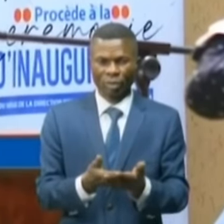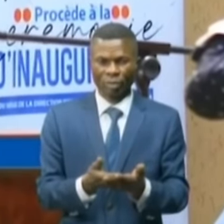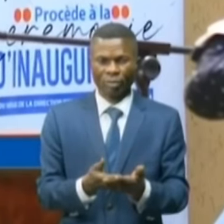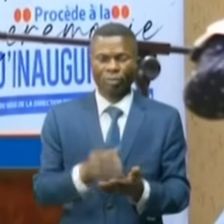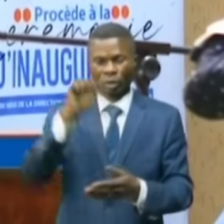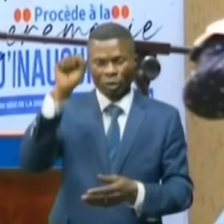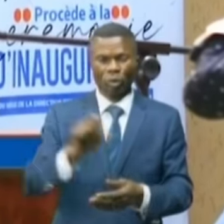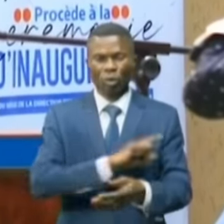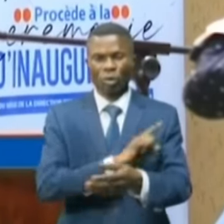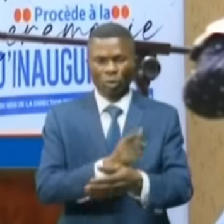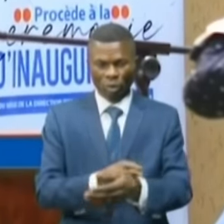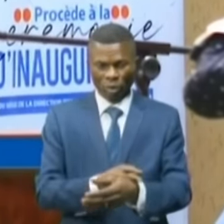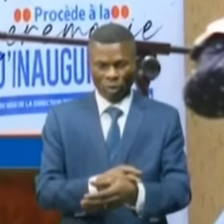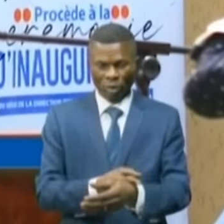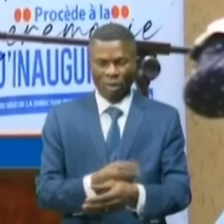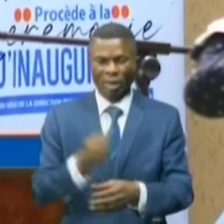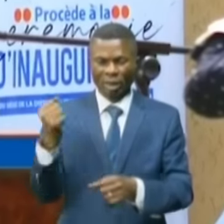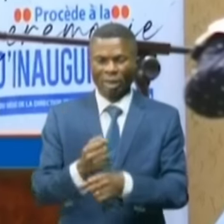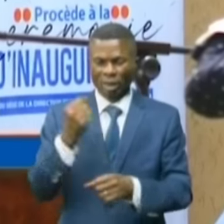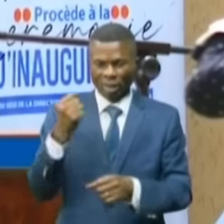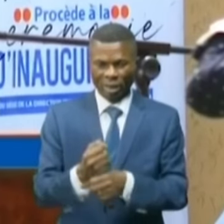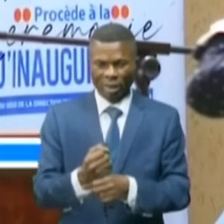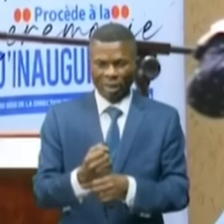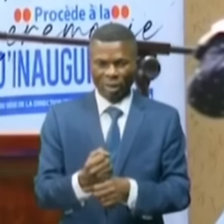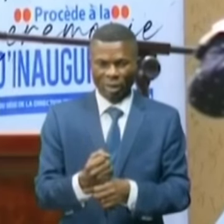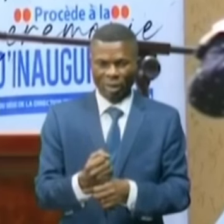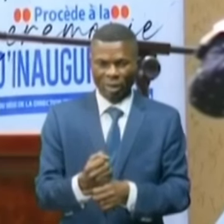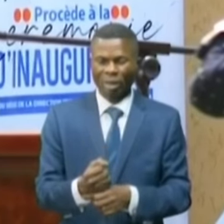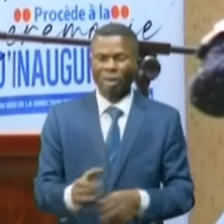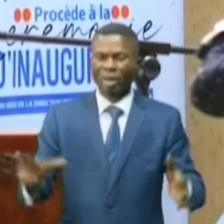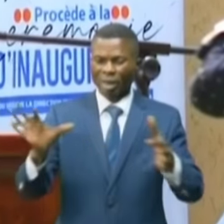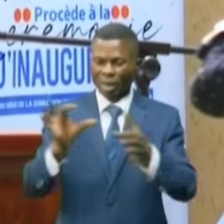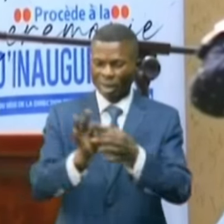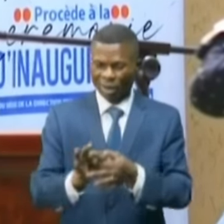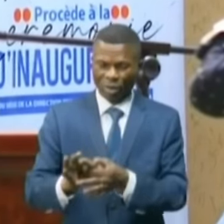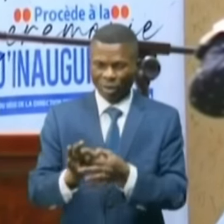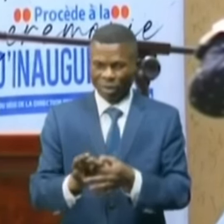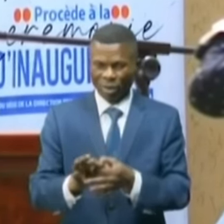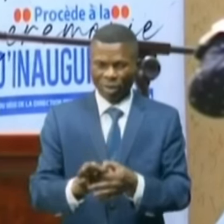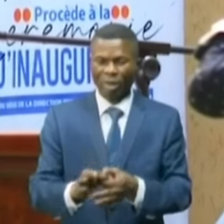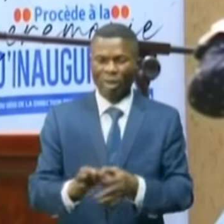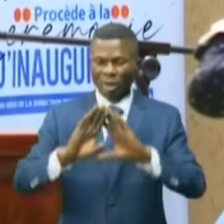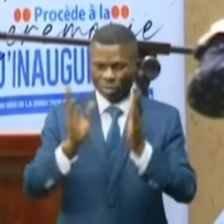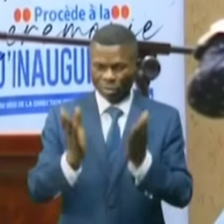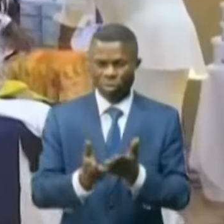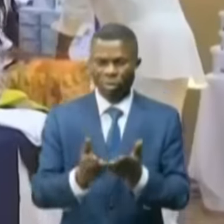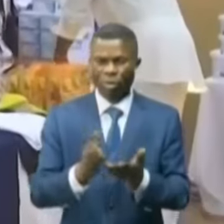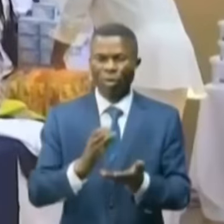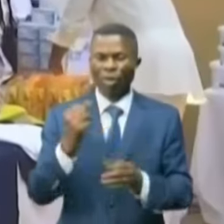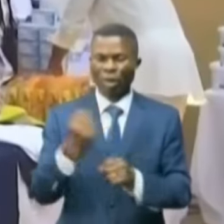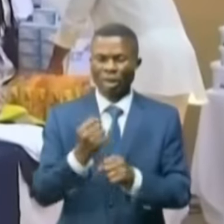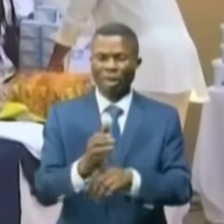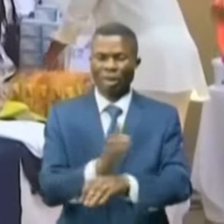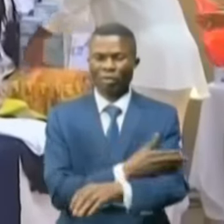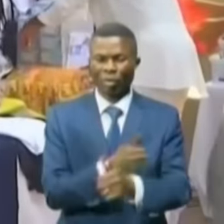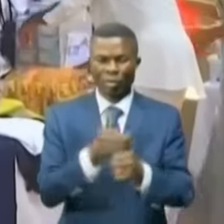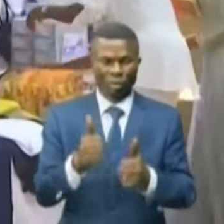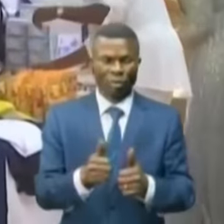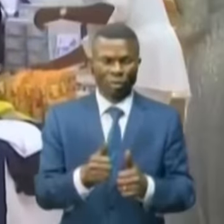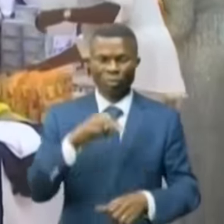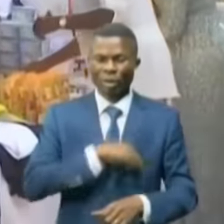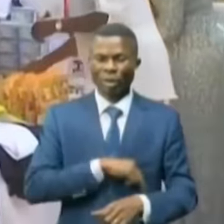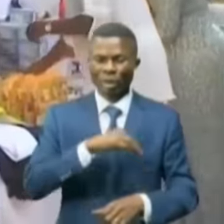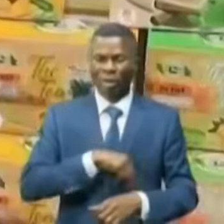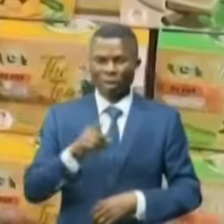surtout, à travailler la main dans la main pour au final faire réellement bouger les choses. Dans ses missions